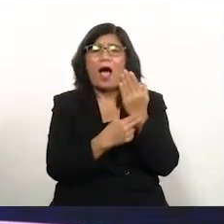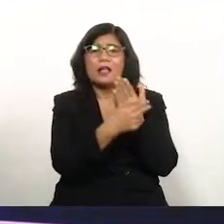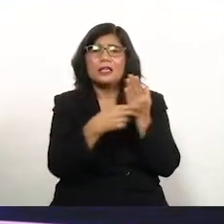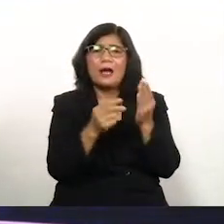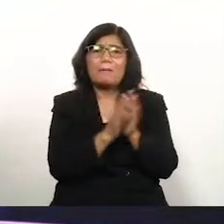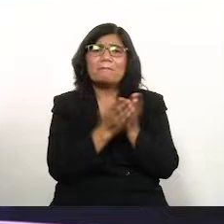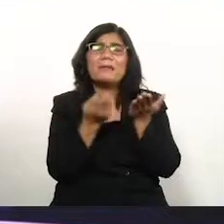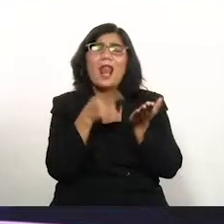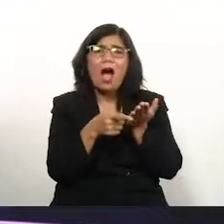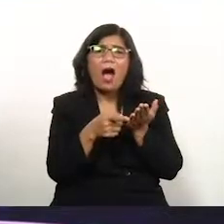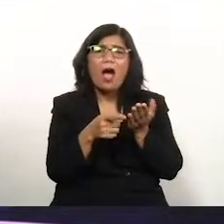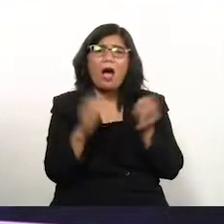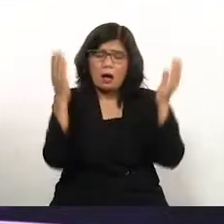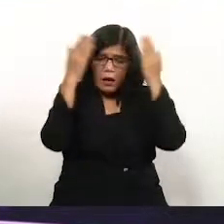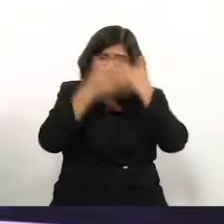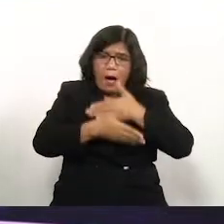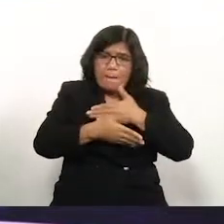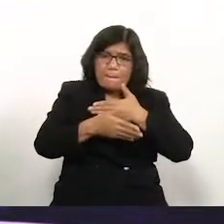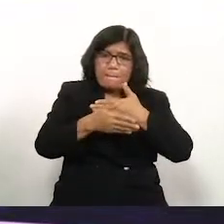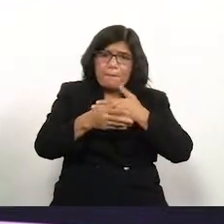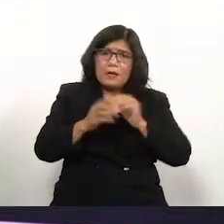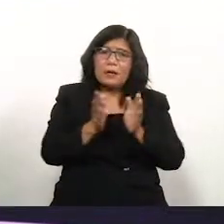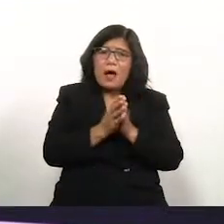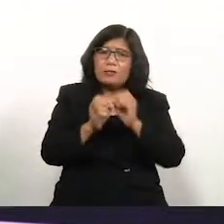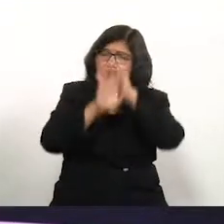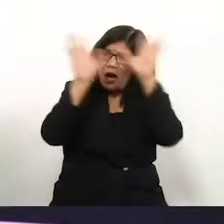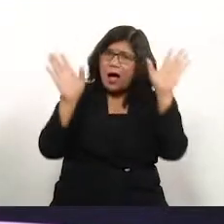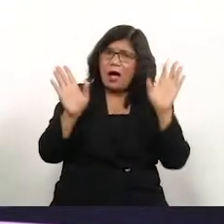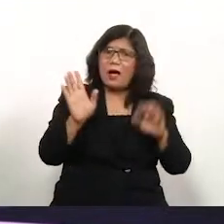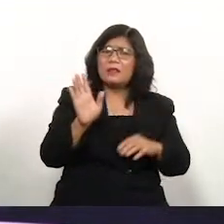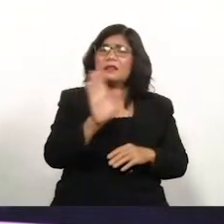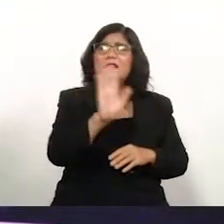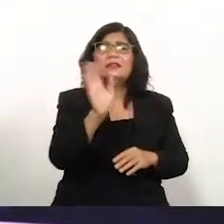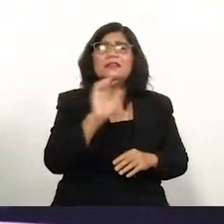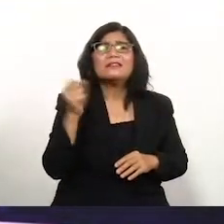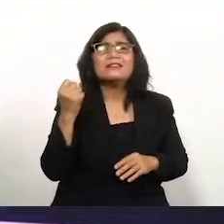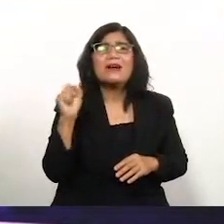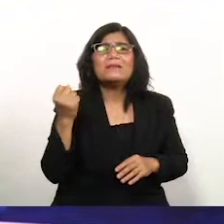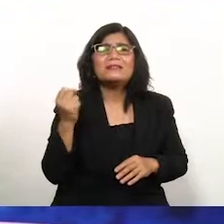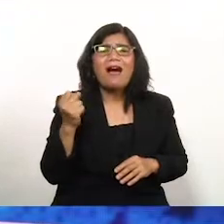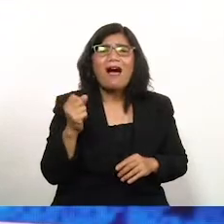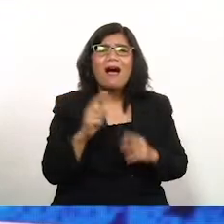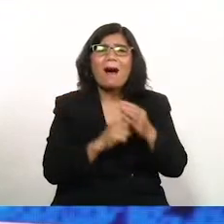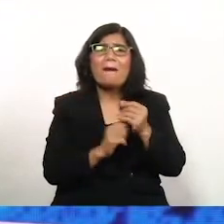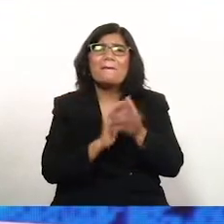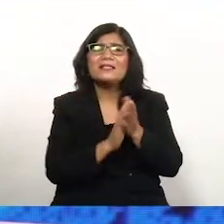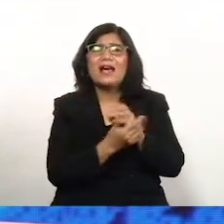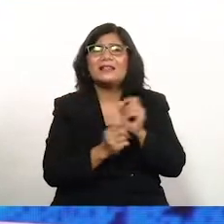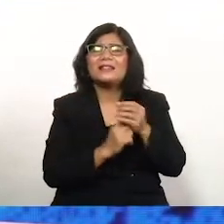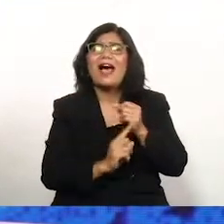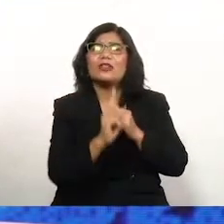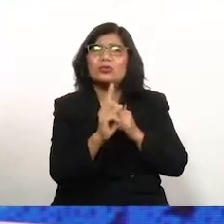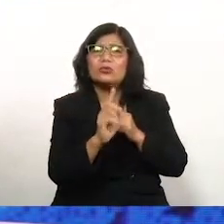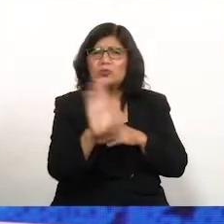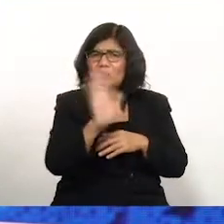Hai kalau lu mau paksakan sengsara sudah selalu Sefira Hai saya bukan mau